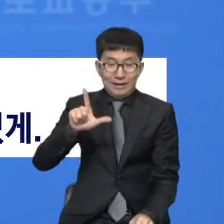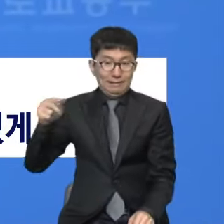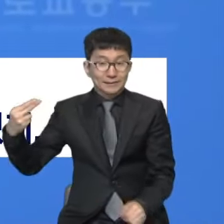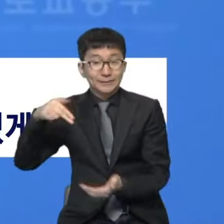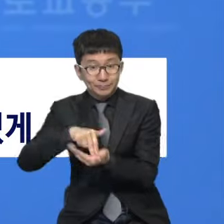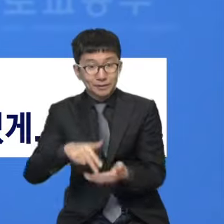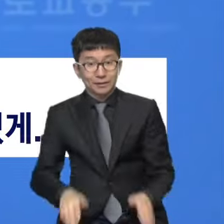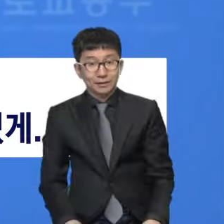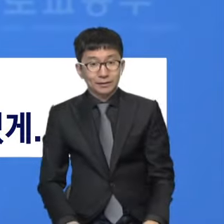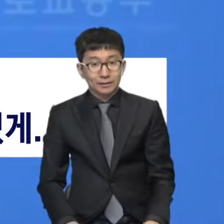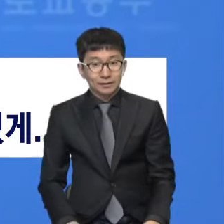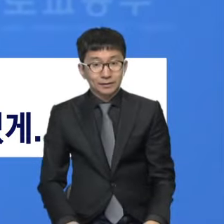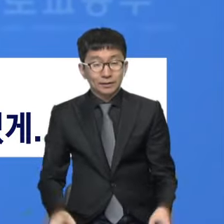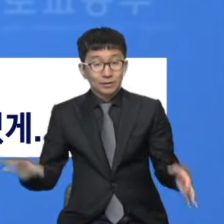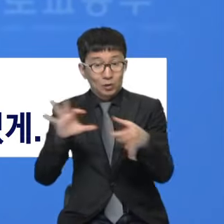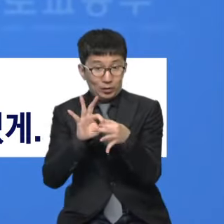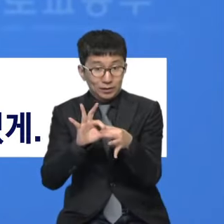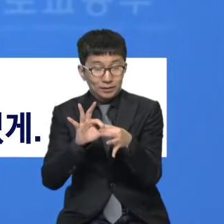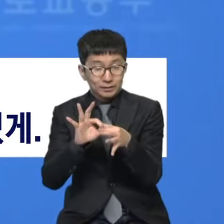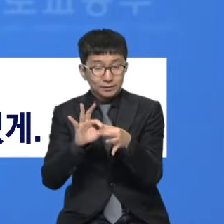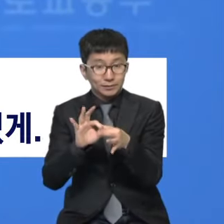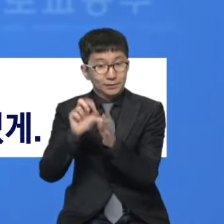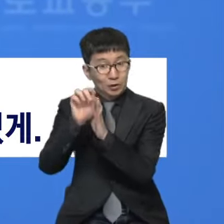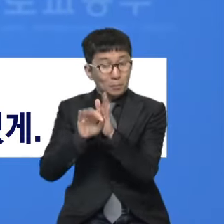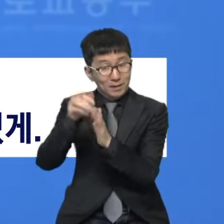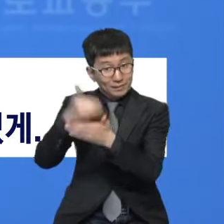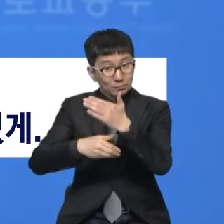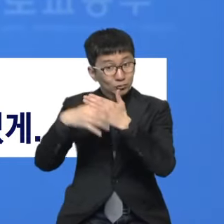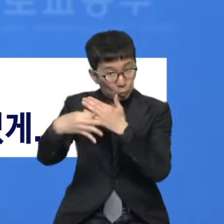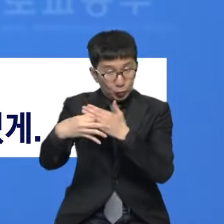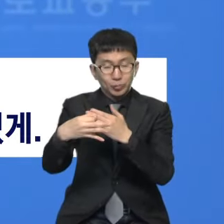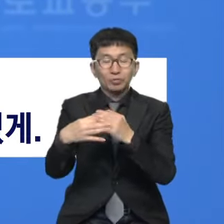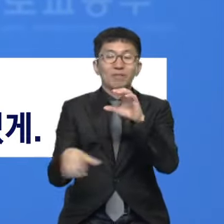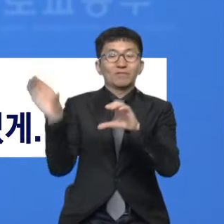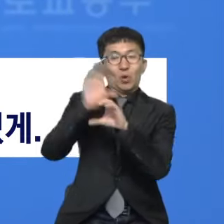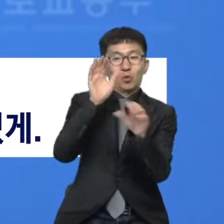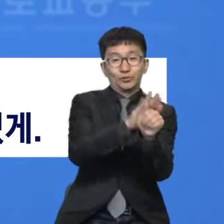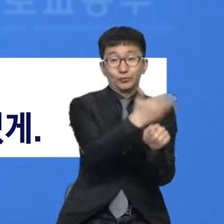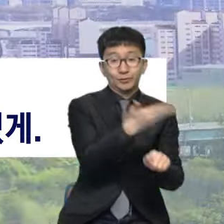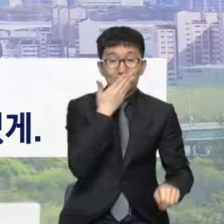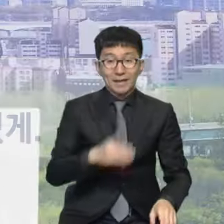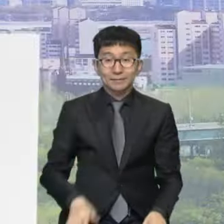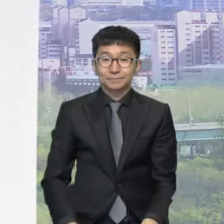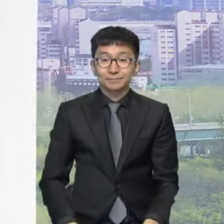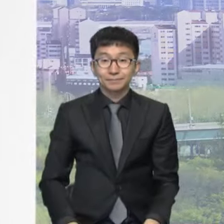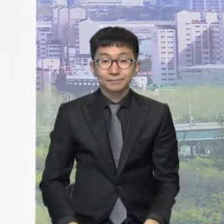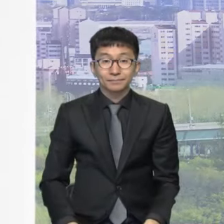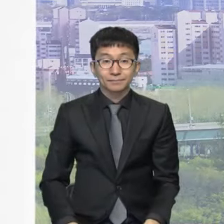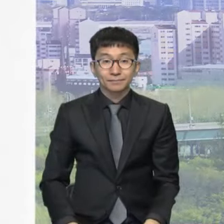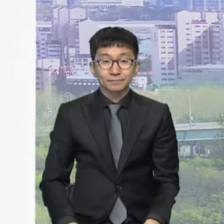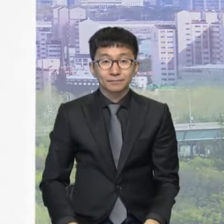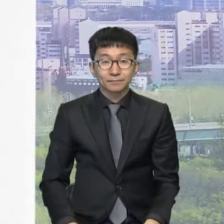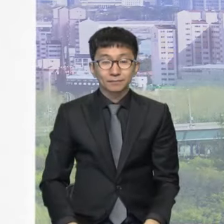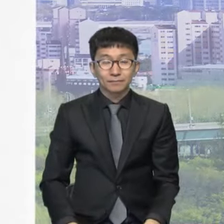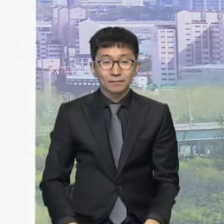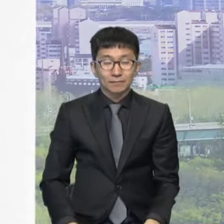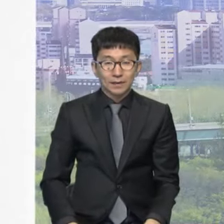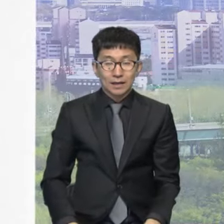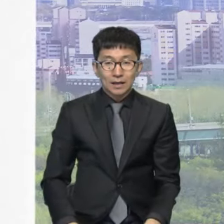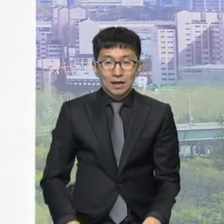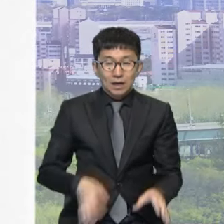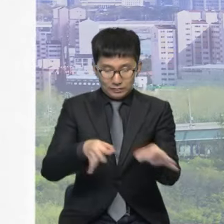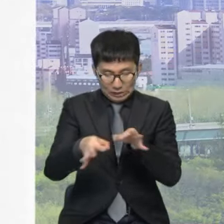등에 귀속되는 경매 차액만큼을 추가로 지원받을 수 있게. 근생빌라 등 불법